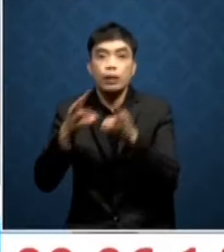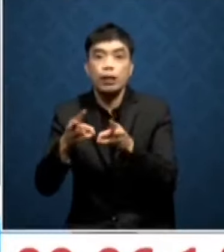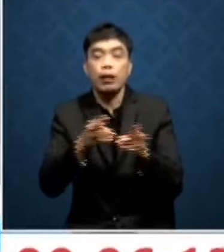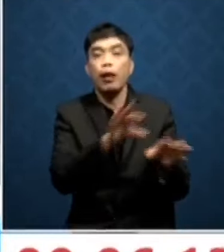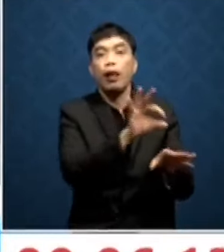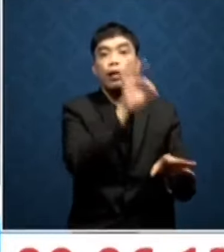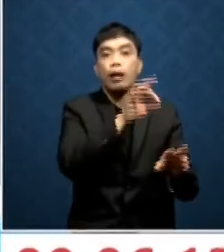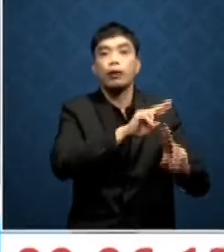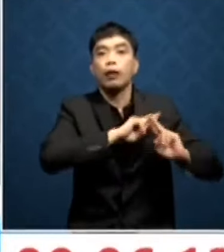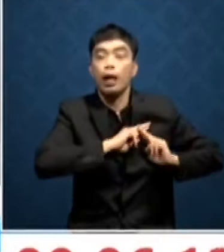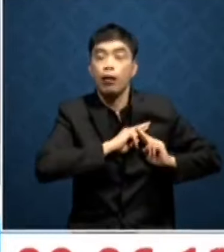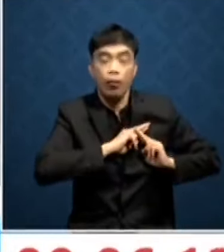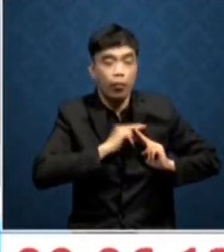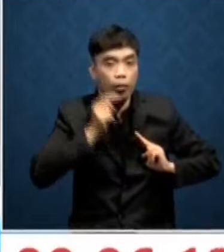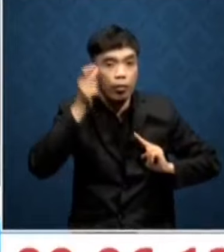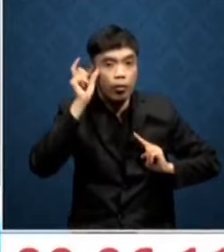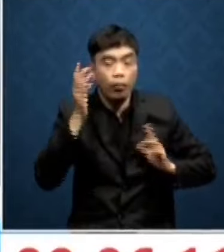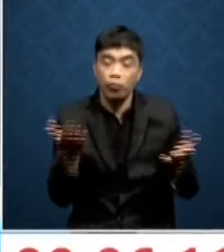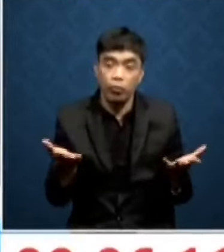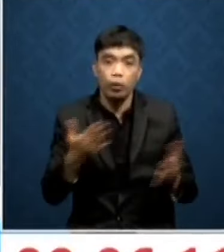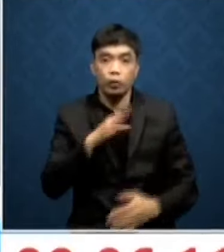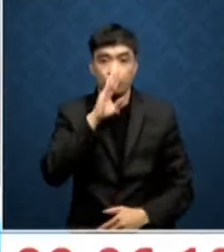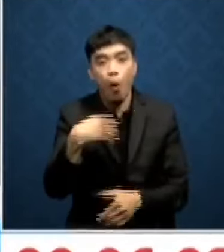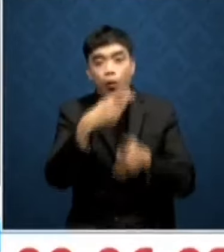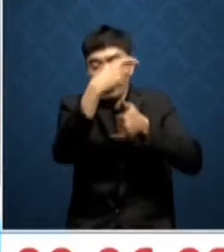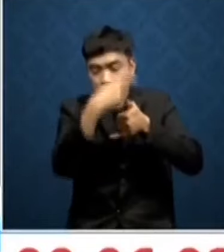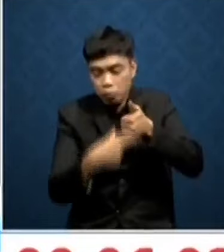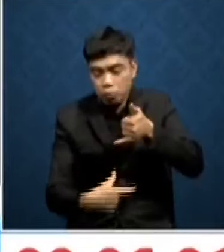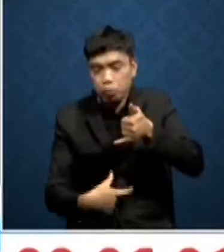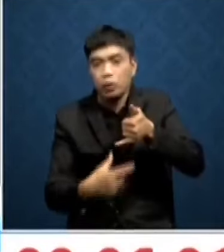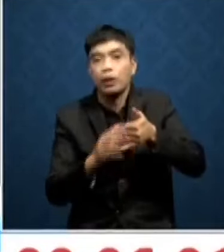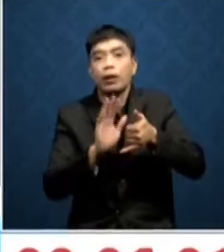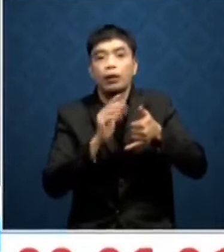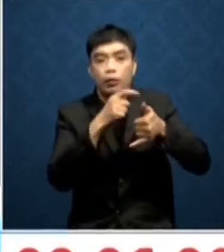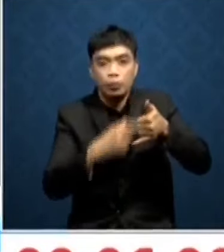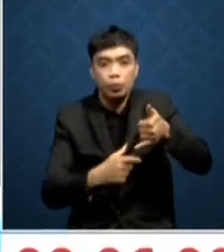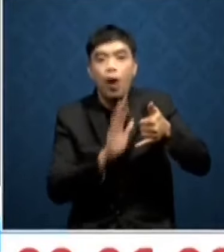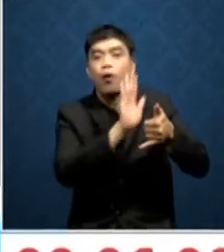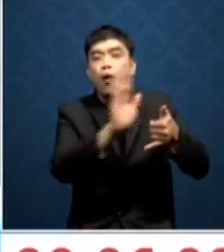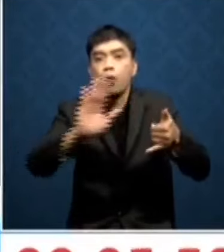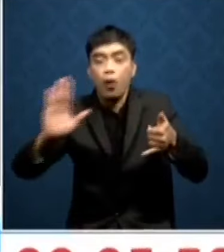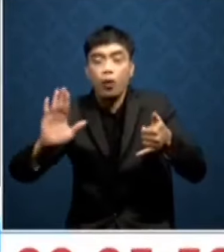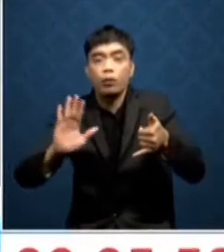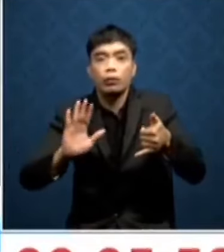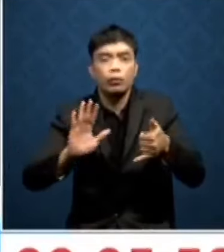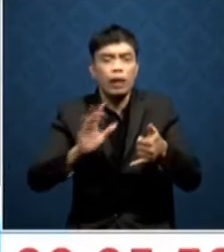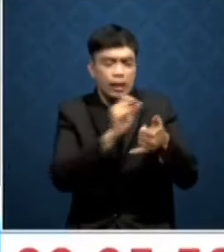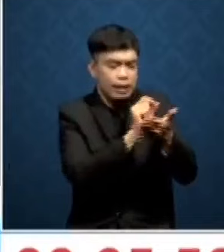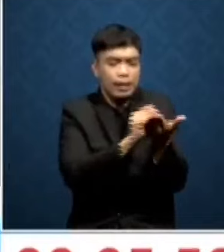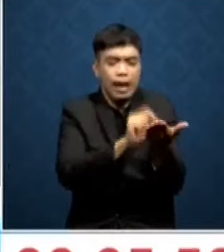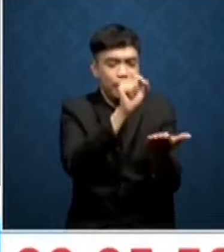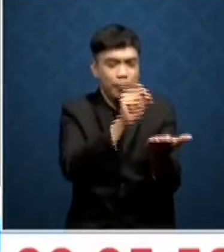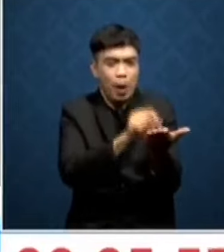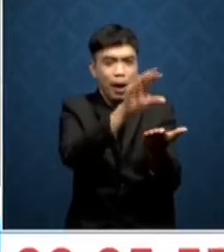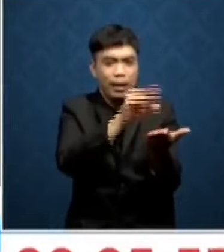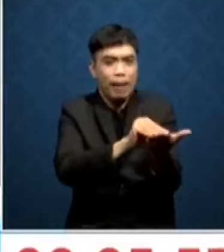เอ๊ะเหมือนจะไม่ได้เข้าไปเป็นคณะกรรมาธิการเกี่ยวกับชุดเกษตรหรือเปล่าทั้งๆที่ตัวเองเนี่ยมีความรู้ความเชี่ยวชาญด้านเกษตรนะถึงขั้นพูดเลย